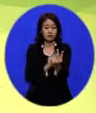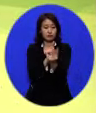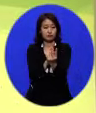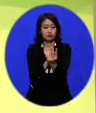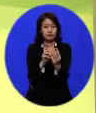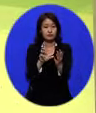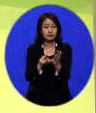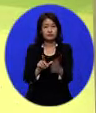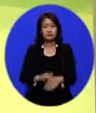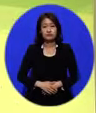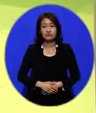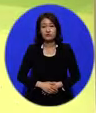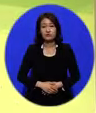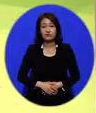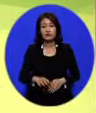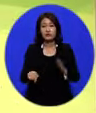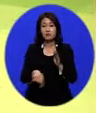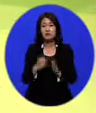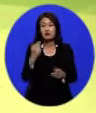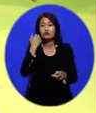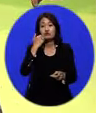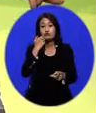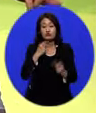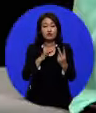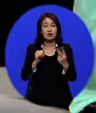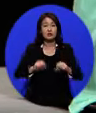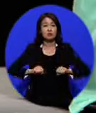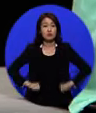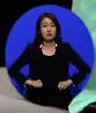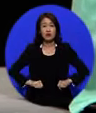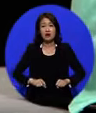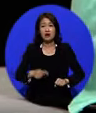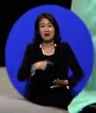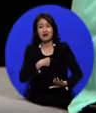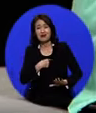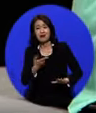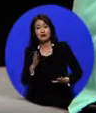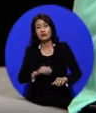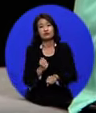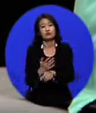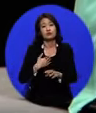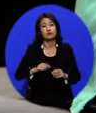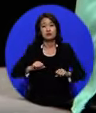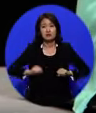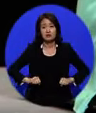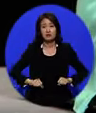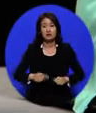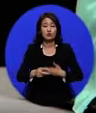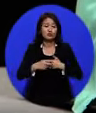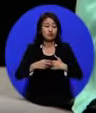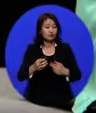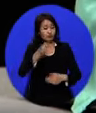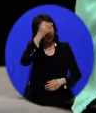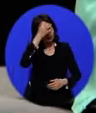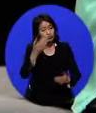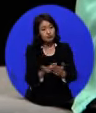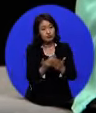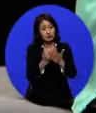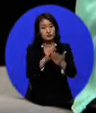때 100세까지 살 사람 두 사람 살아야 돼요. 안 살고 싶어도 살아야 돼요. 그렇게 의료 기술이 좋아졌단